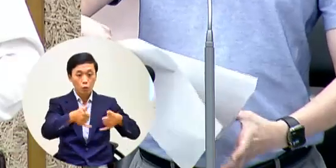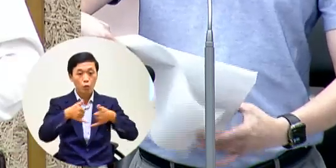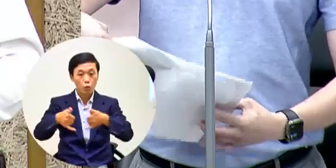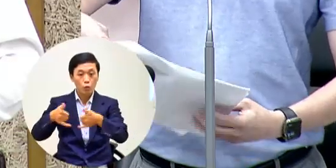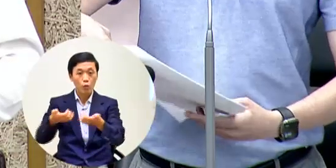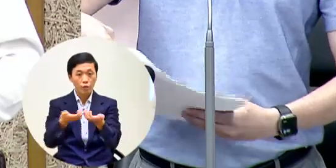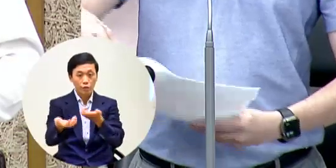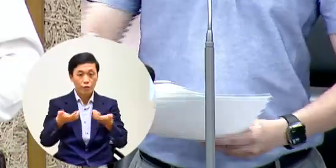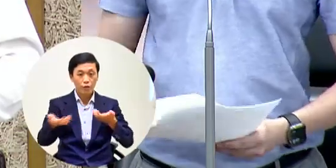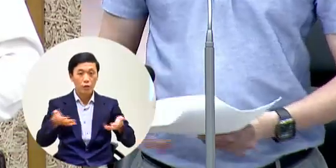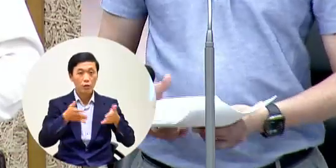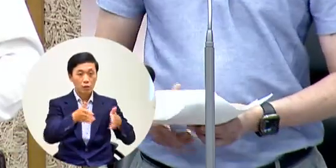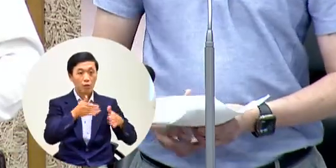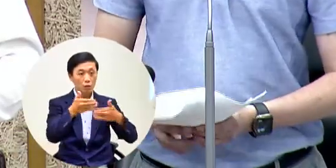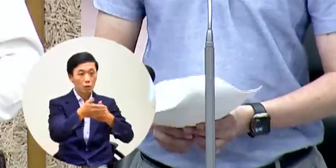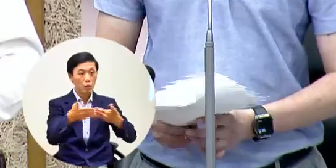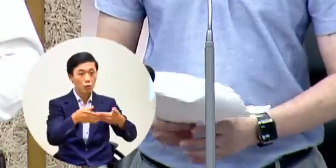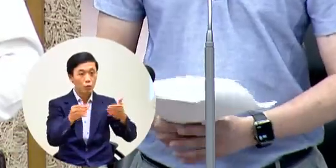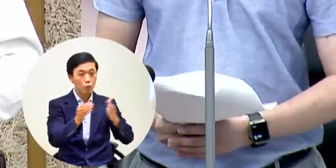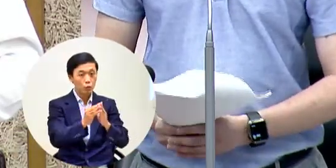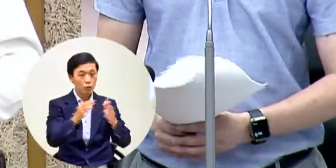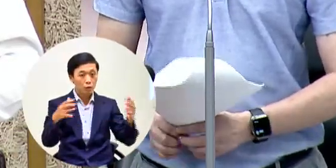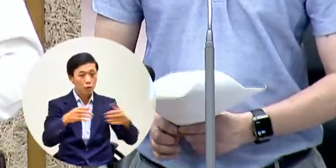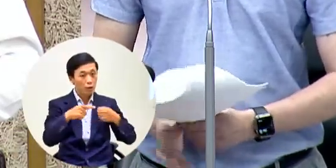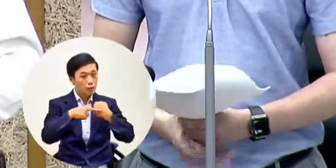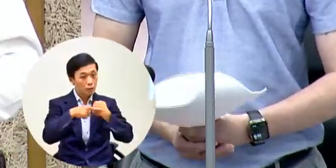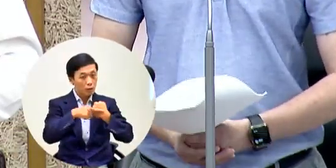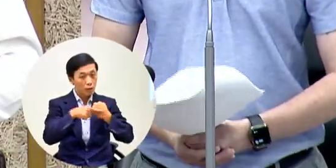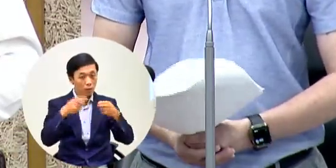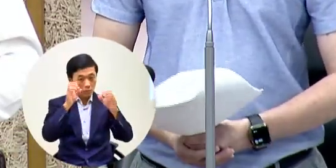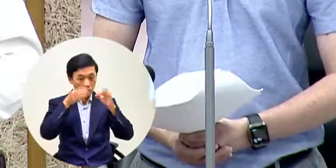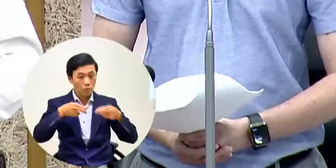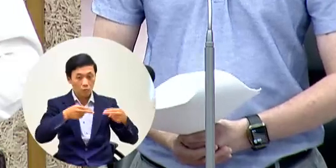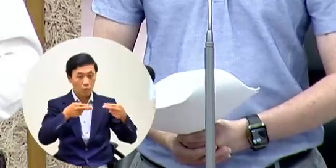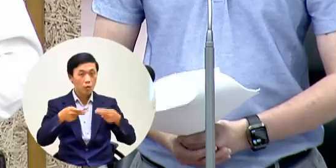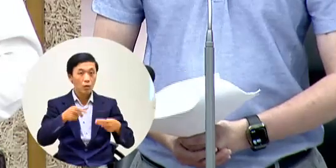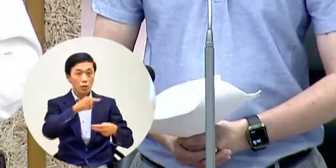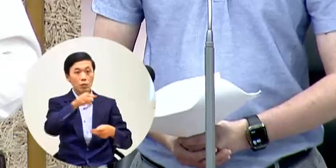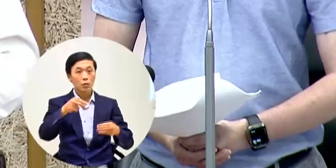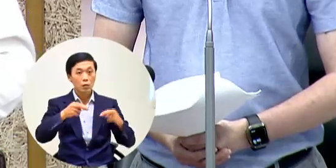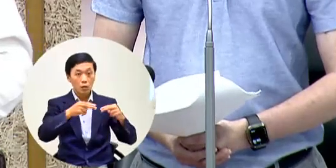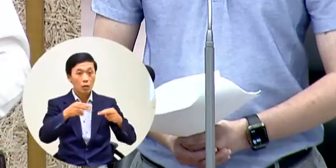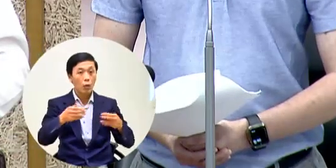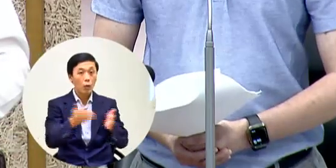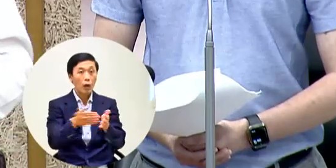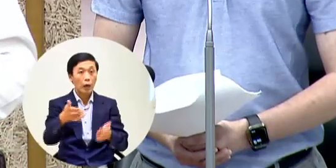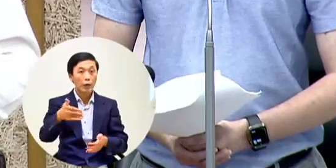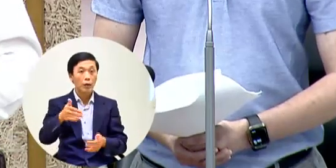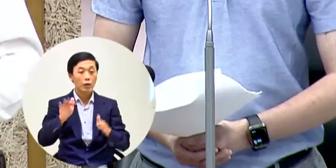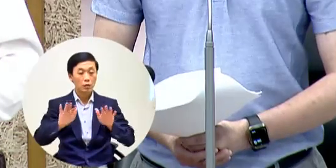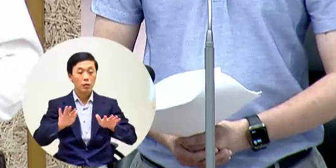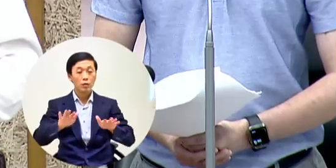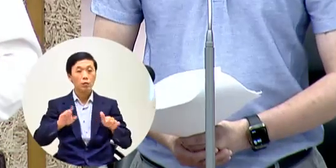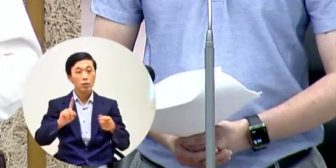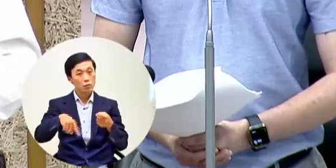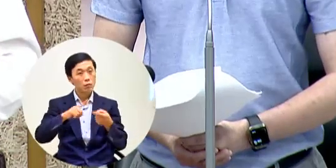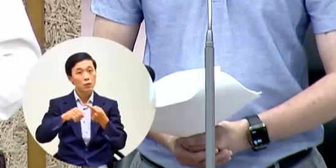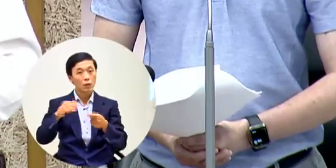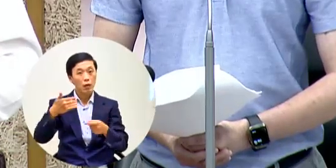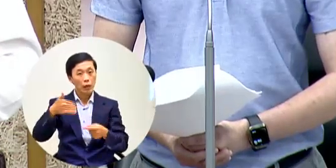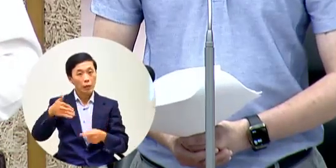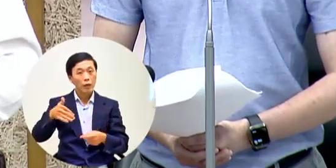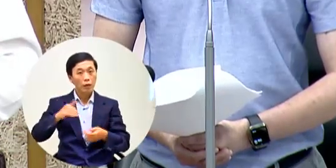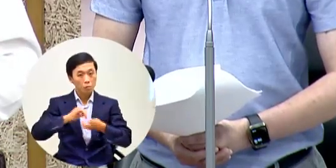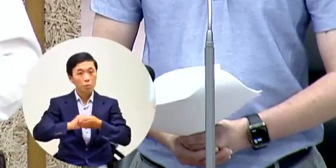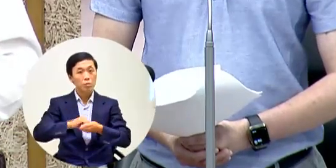通局在做检讨。 他说还没有检讨出一个结果， 目前应该是还没有确定